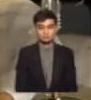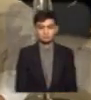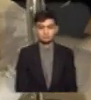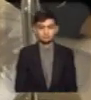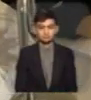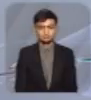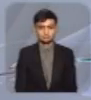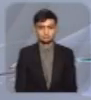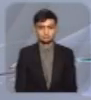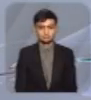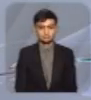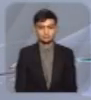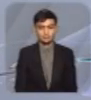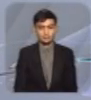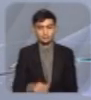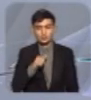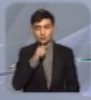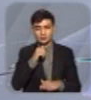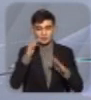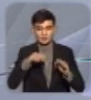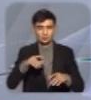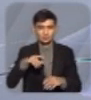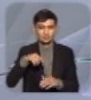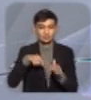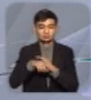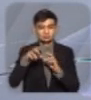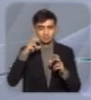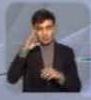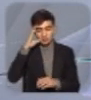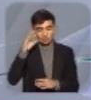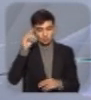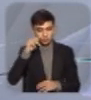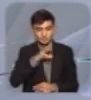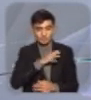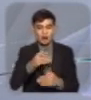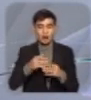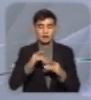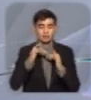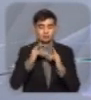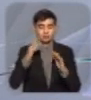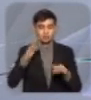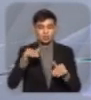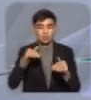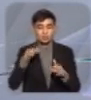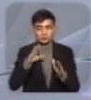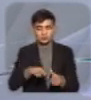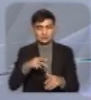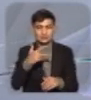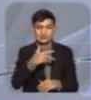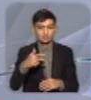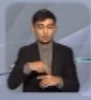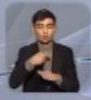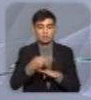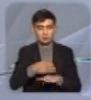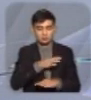Алматы. В Костанае студент сорвался с третьего этажа общежития при колледже. Юноша получил перелом пятки,